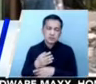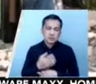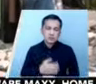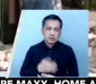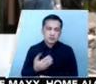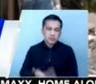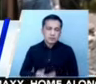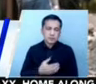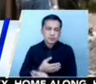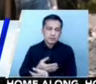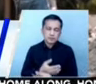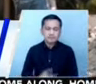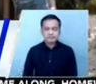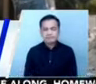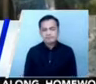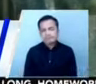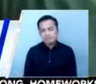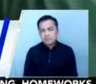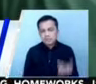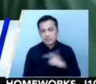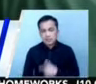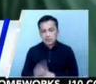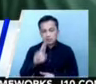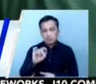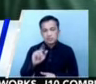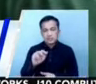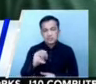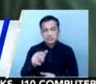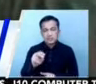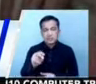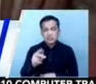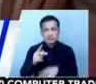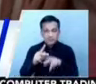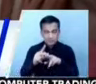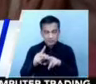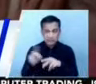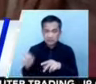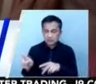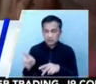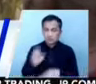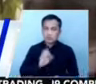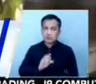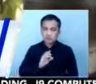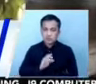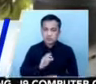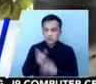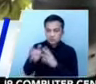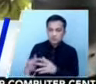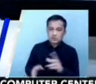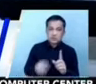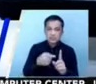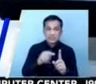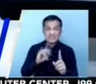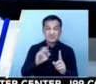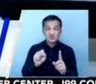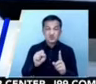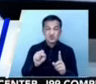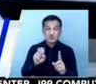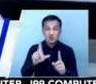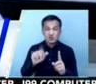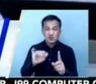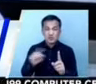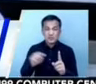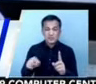Sa Umingan, Pangasinan naman, ay nagluluksa rin ang mga naulila ni Jesus Lopez, isa sa tatlong